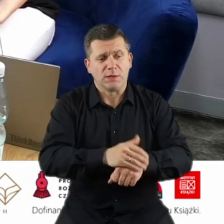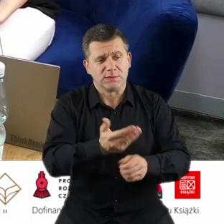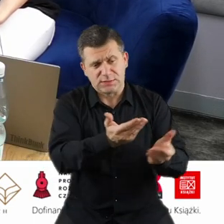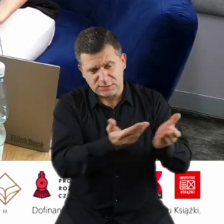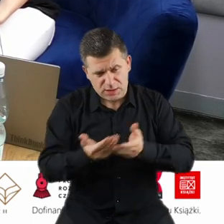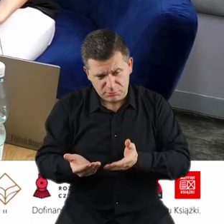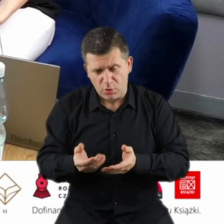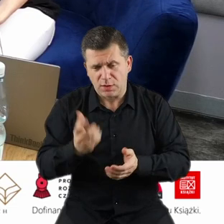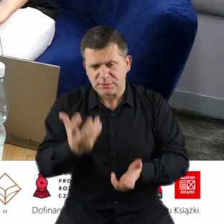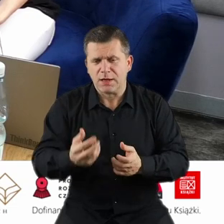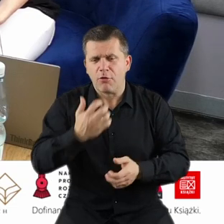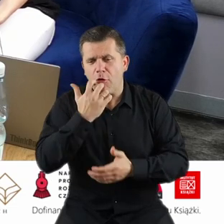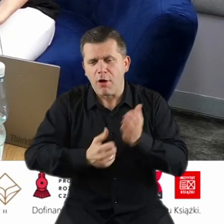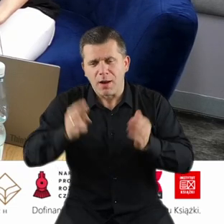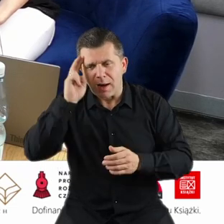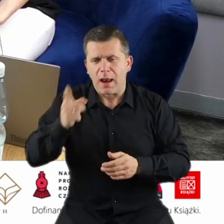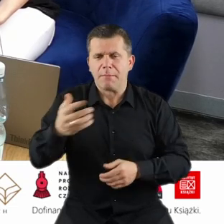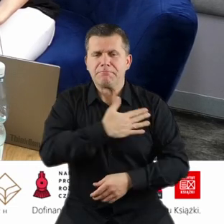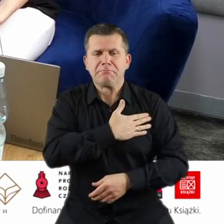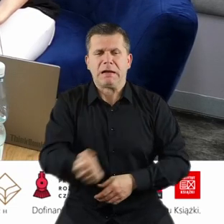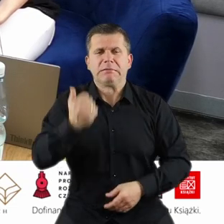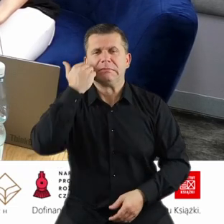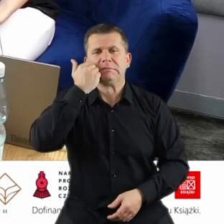ona zechciałaby skorzystać z toalety,